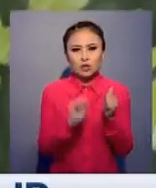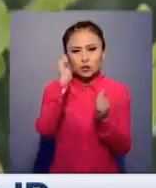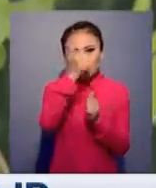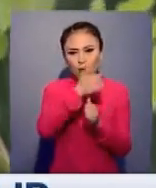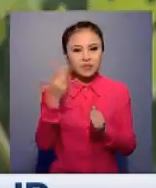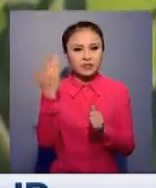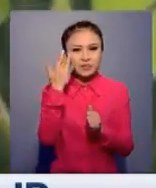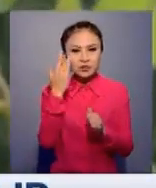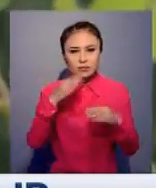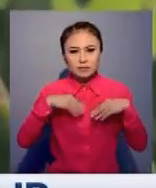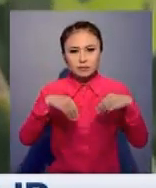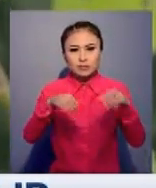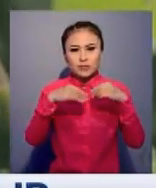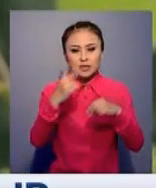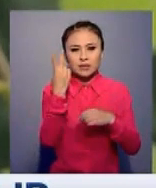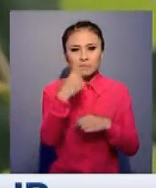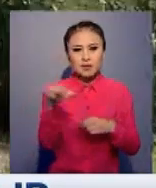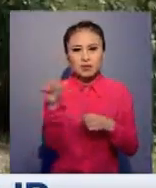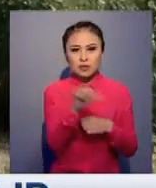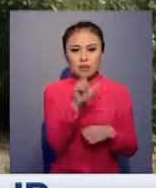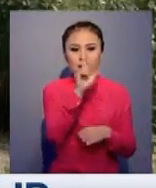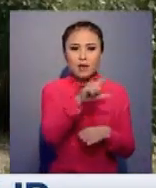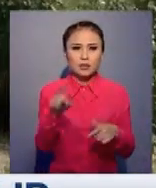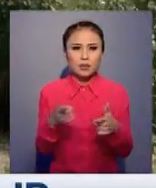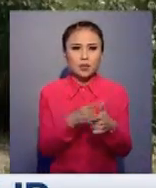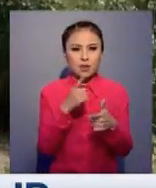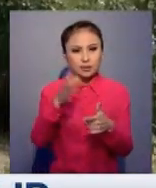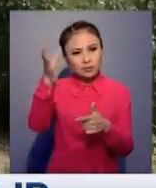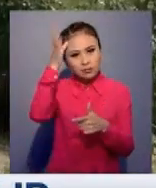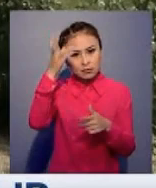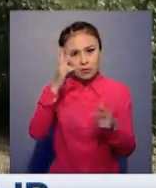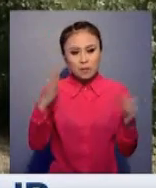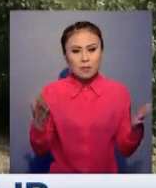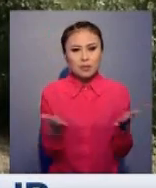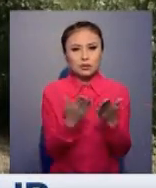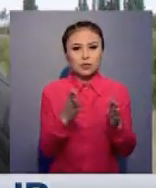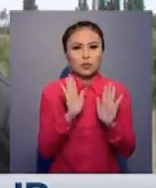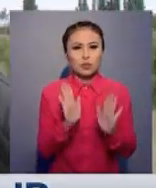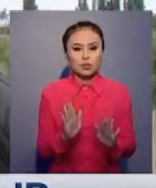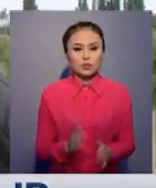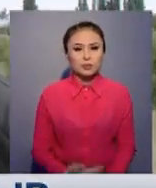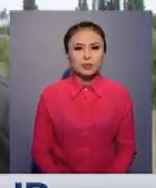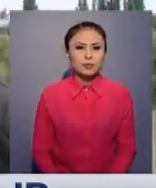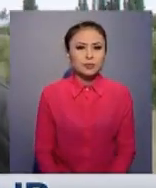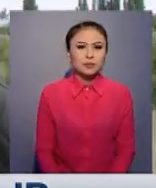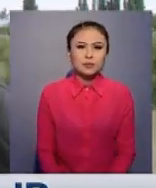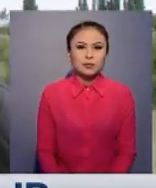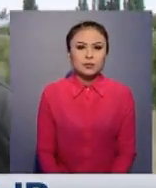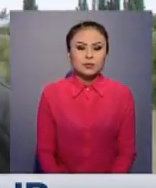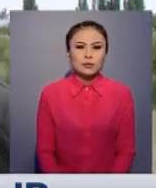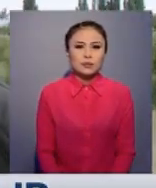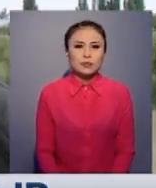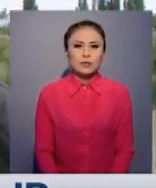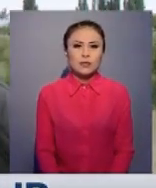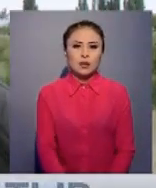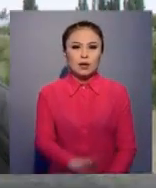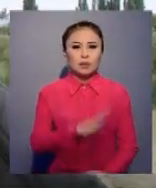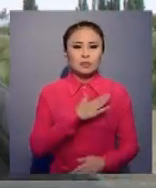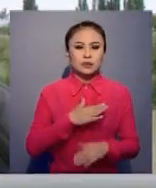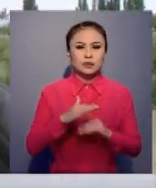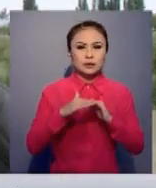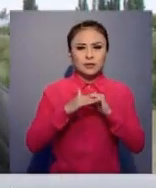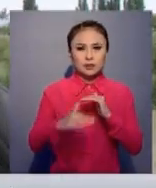отырғызуға 2,5 мыңнан астам өскін әзірленеді. Ғылыми қолдаудың жоқтығы ғана қол байлау. Еліміз әшен әзік баласы